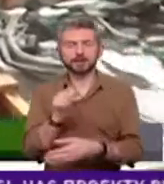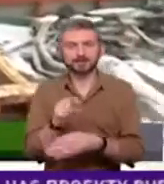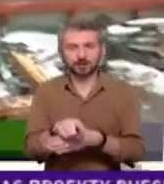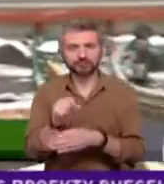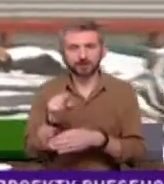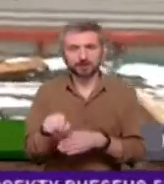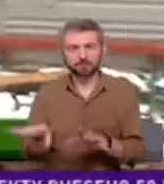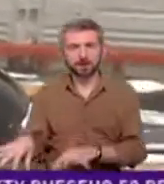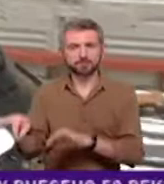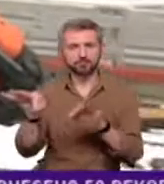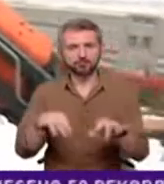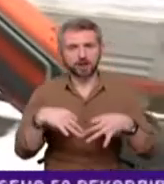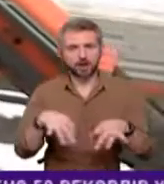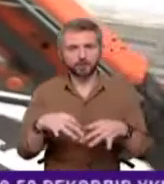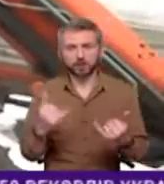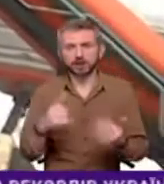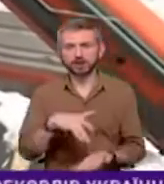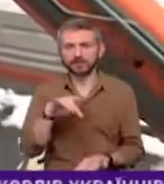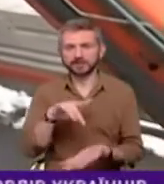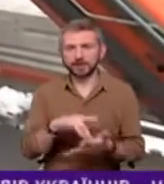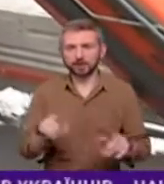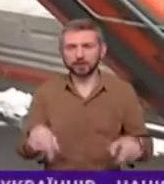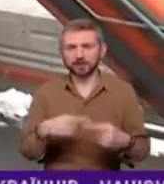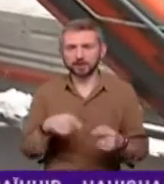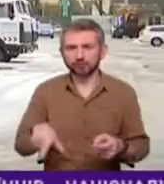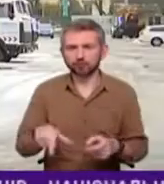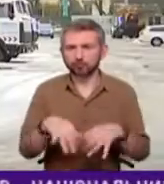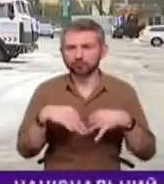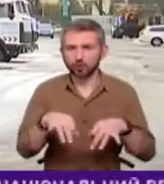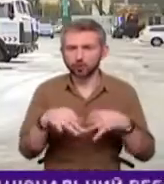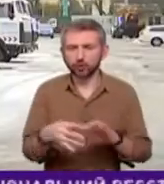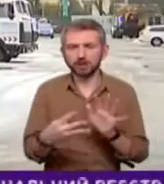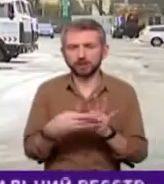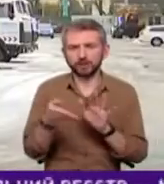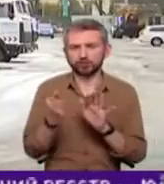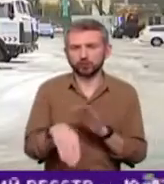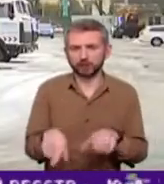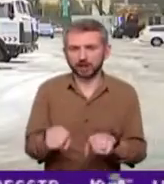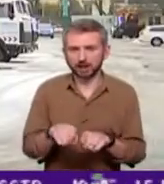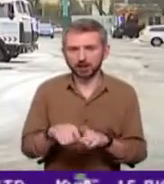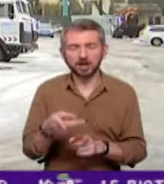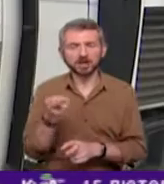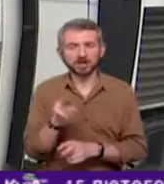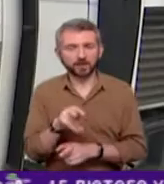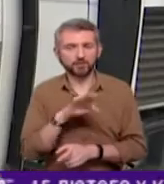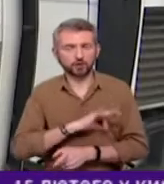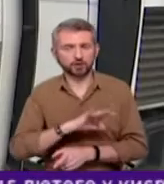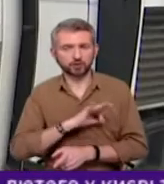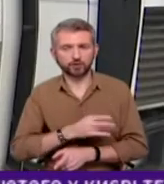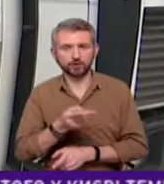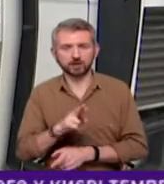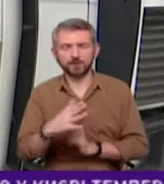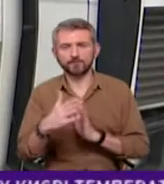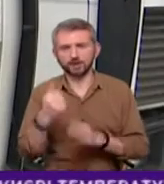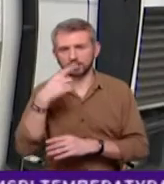– переміщення авто. Нині у Центрі організації дорожнього руху 9 маніпуляторів, 2 з яких використовують для